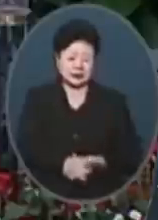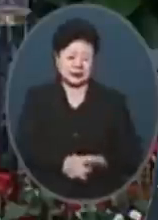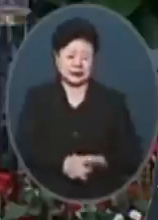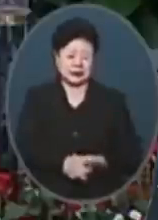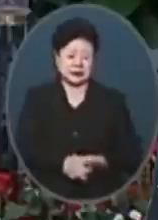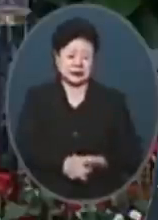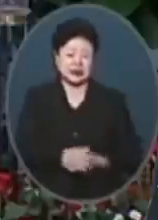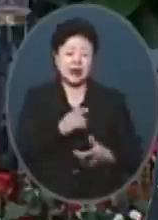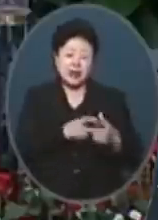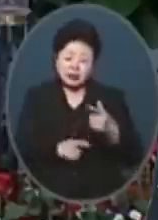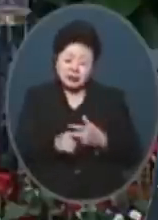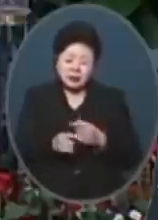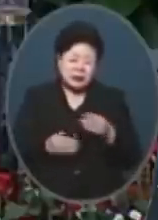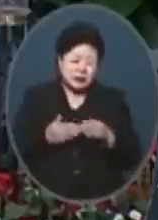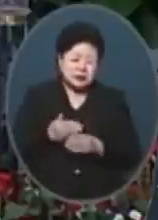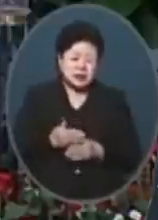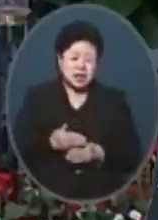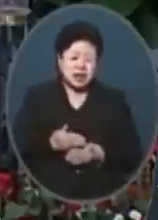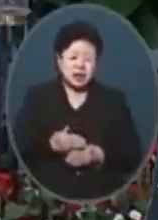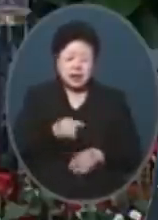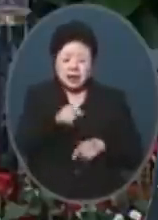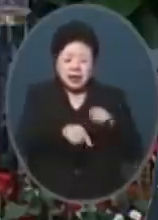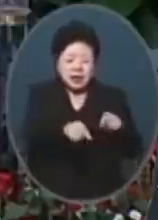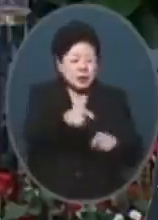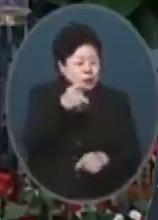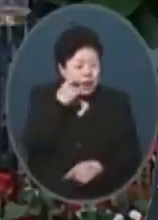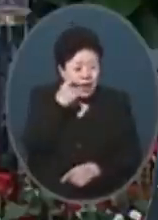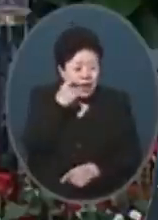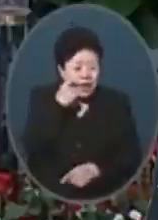더 이상 앞으로 나가지 못한다.